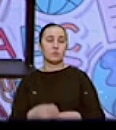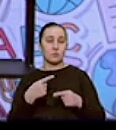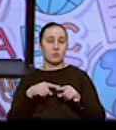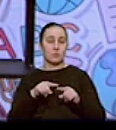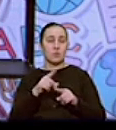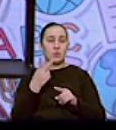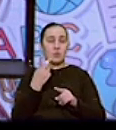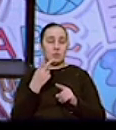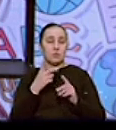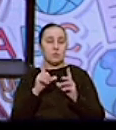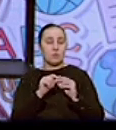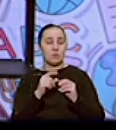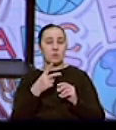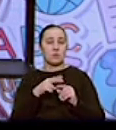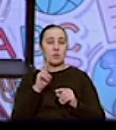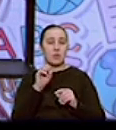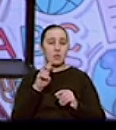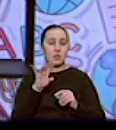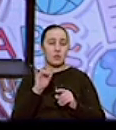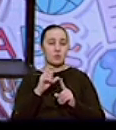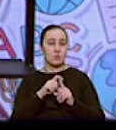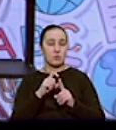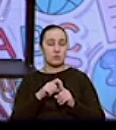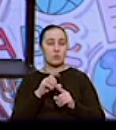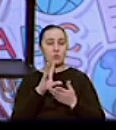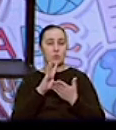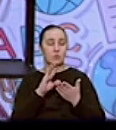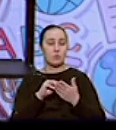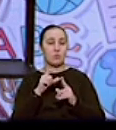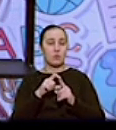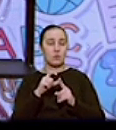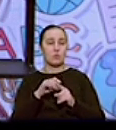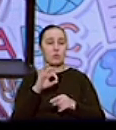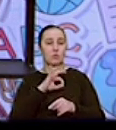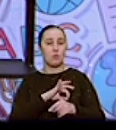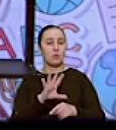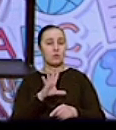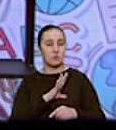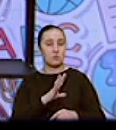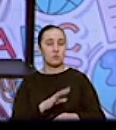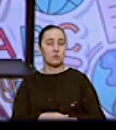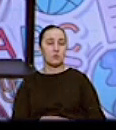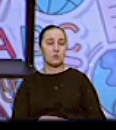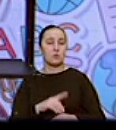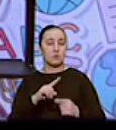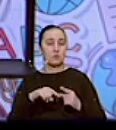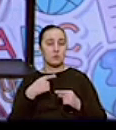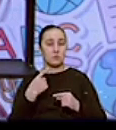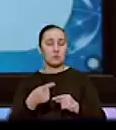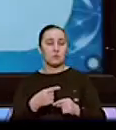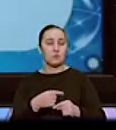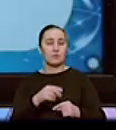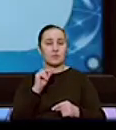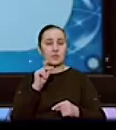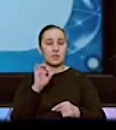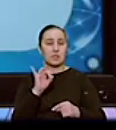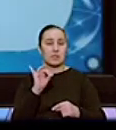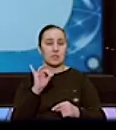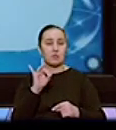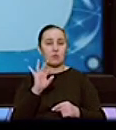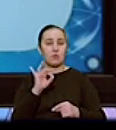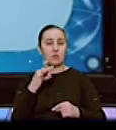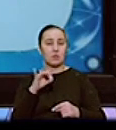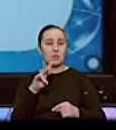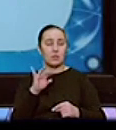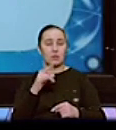ushbu ikinci birikmada qalin so'zi ko'chma ma'noda qo'llanilgan. Keyingisi, chiroyli